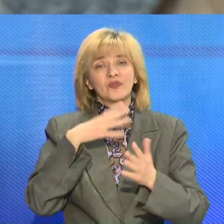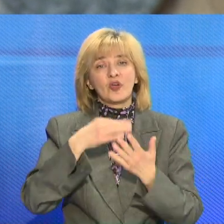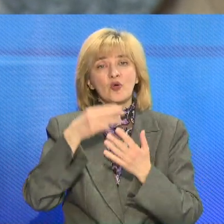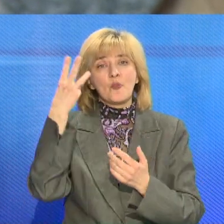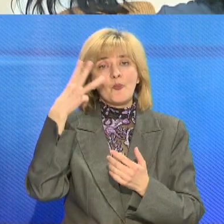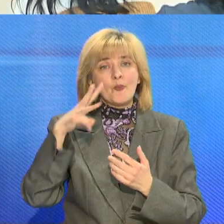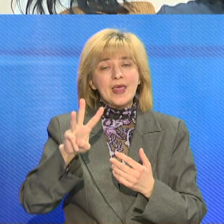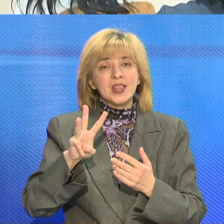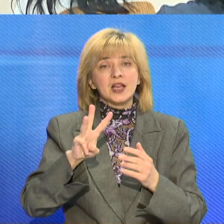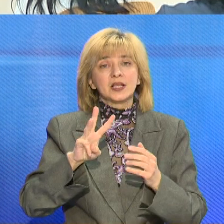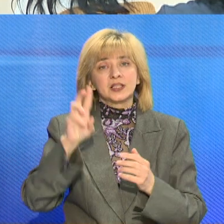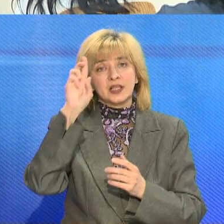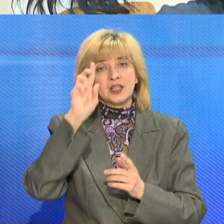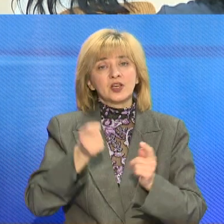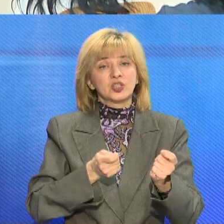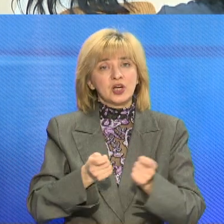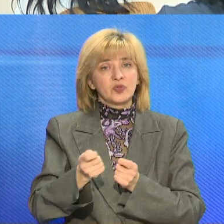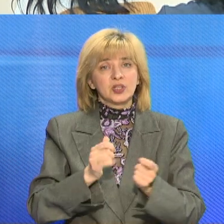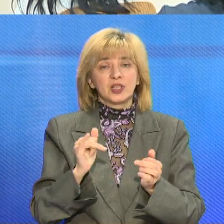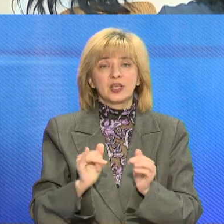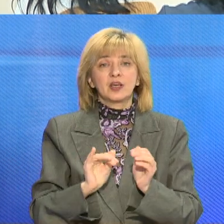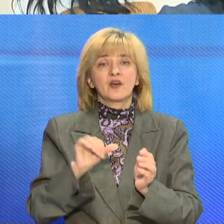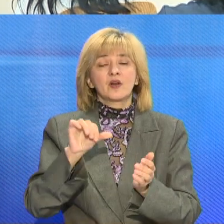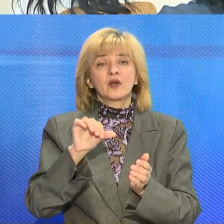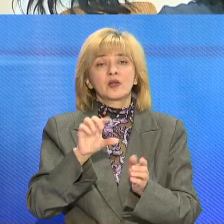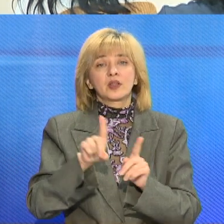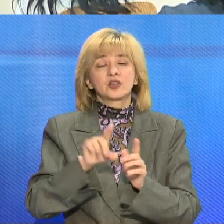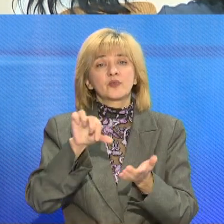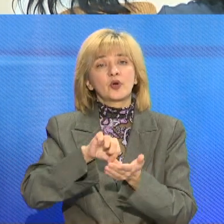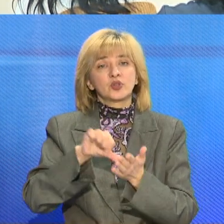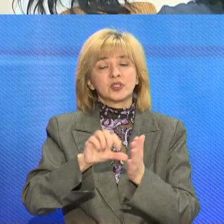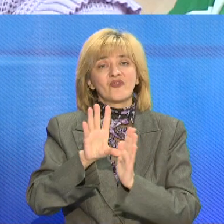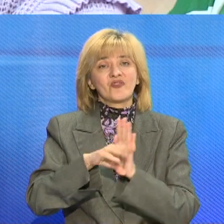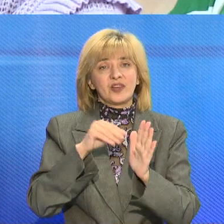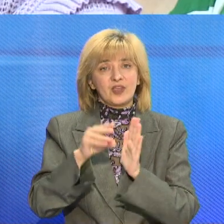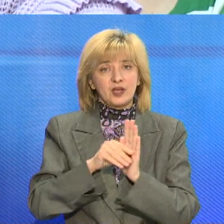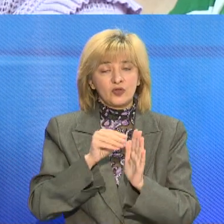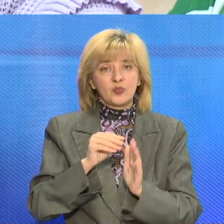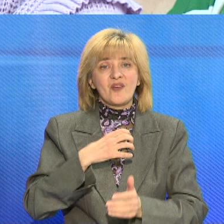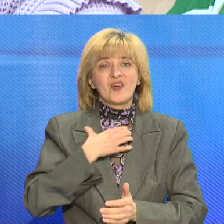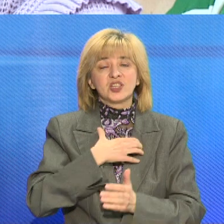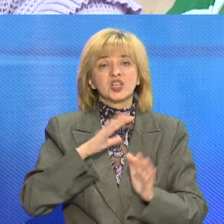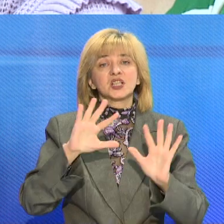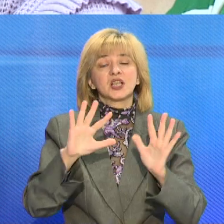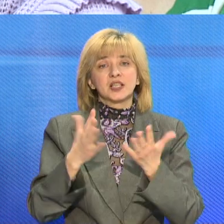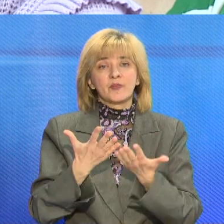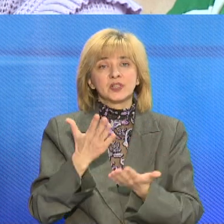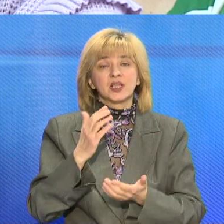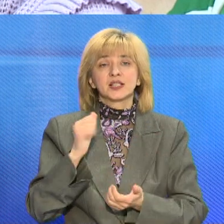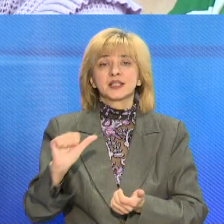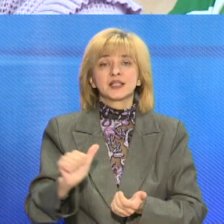рэспубліканскага рэферэндуму па ўнясенні змяненняў і дапаўненняў у асноўны закон краіны. Важнейшая грамадска-палітычная падзея –